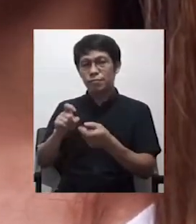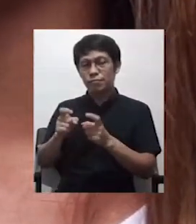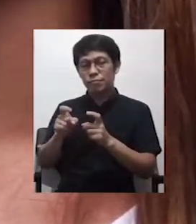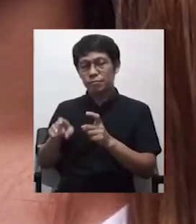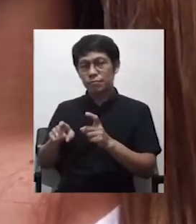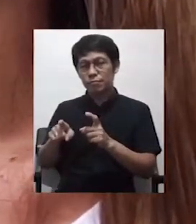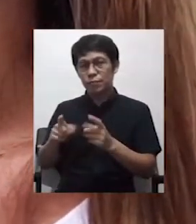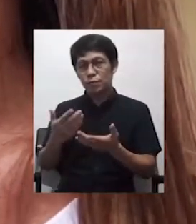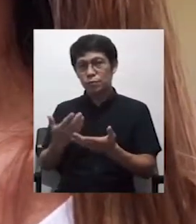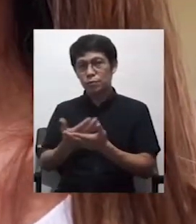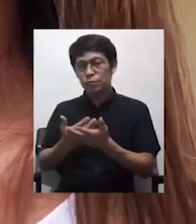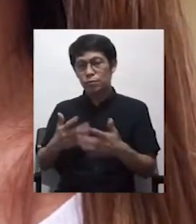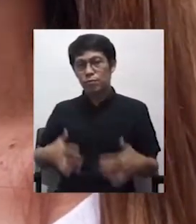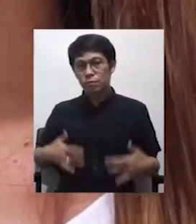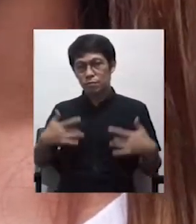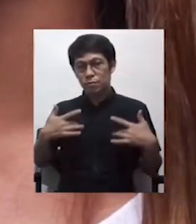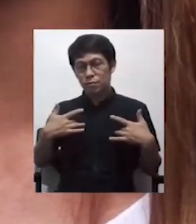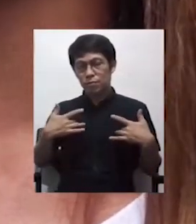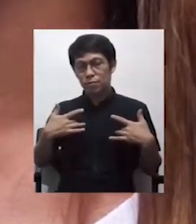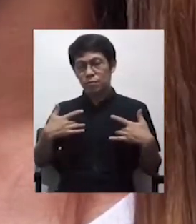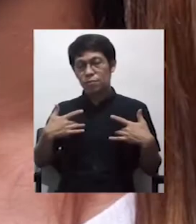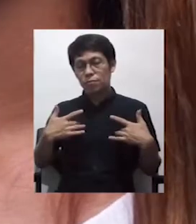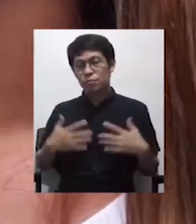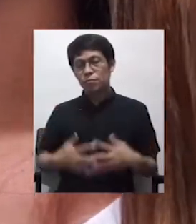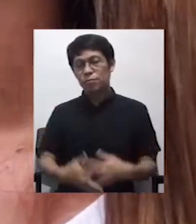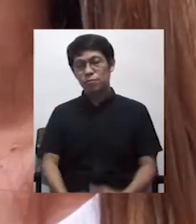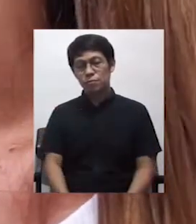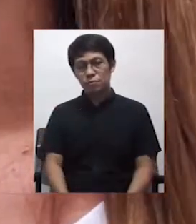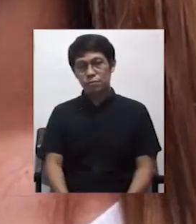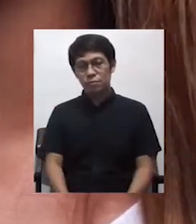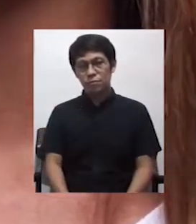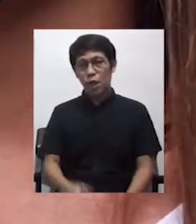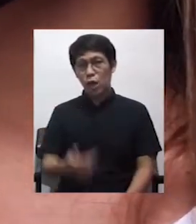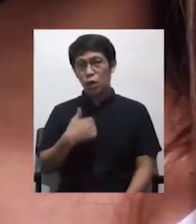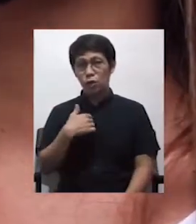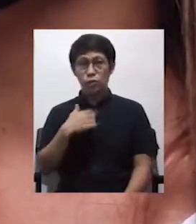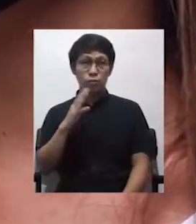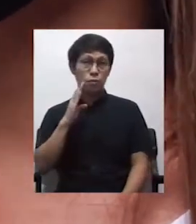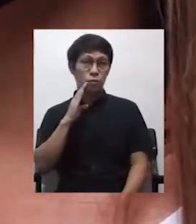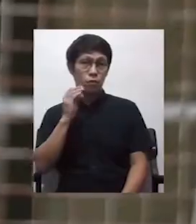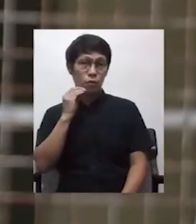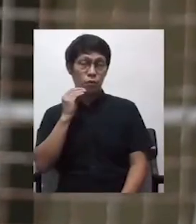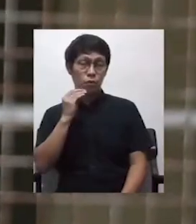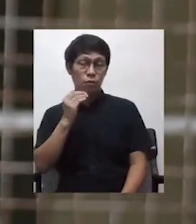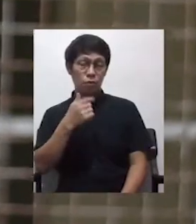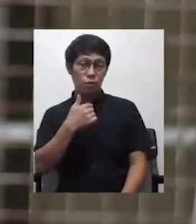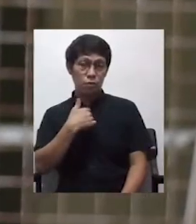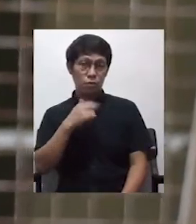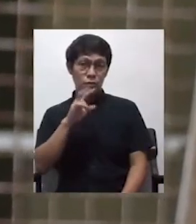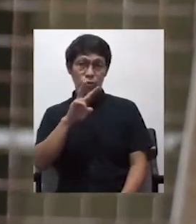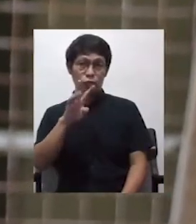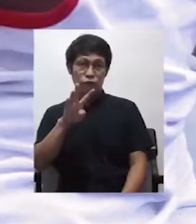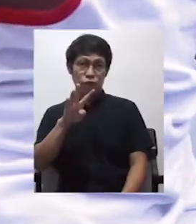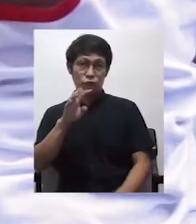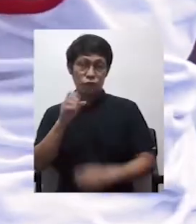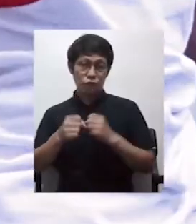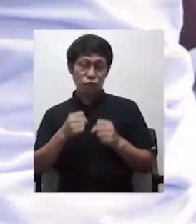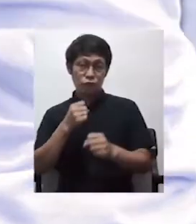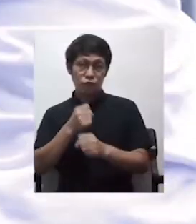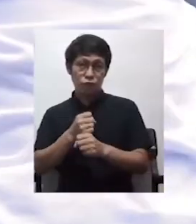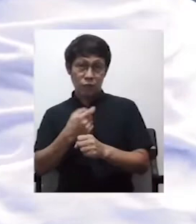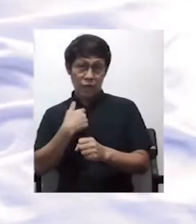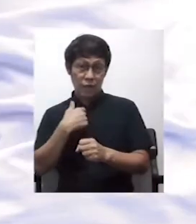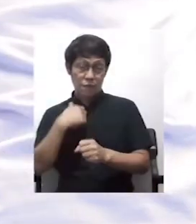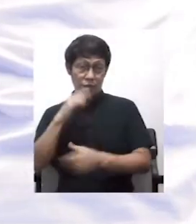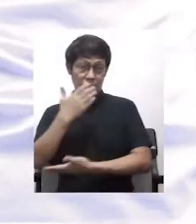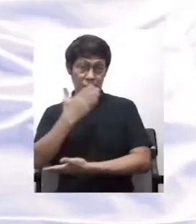O. Medinilla, 24 years old, may isang anak na lalaki. Siya po ay 4 years old na si Jerome.